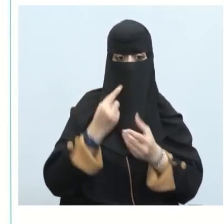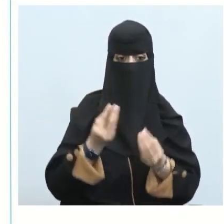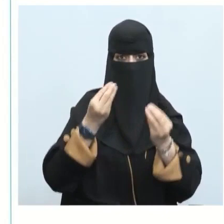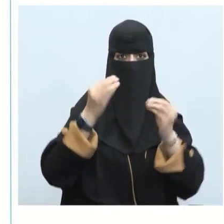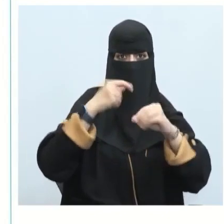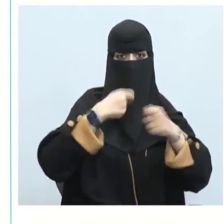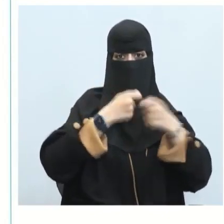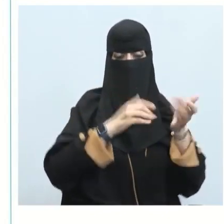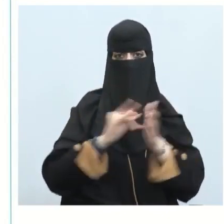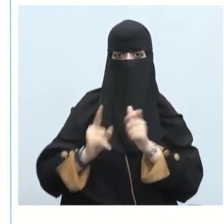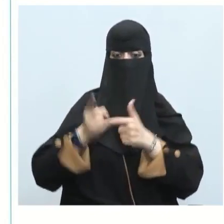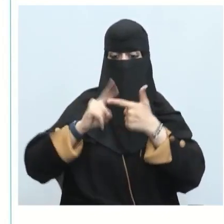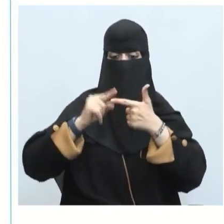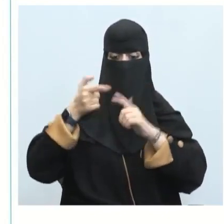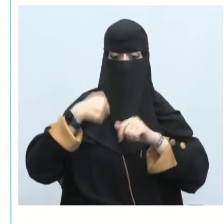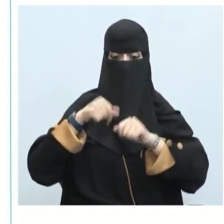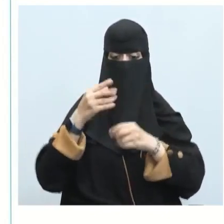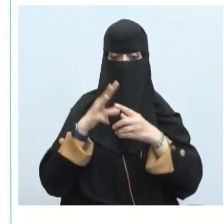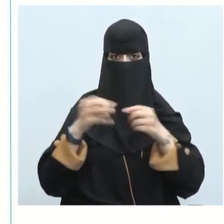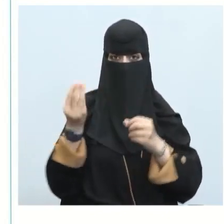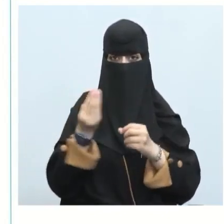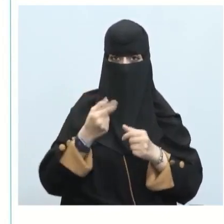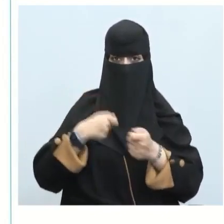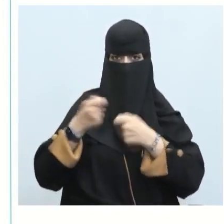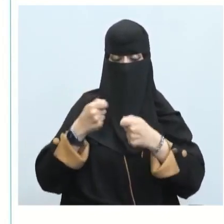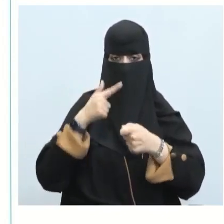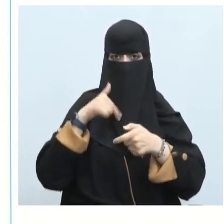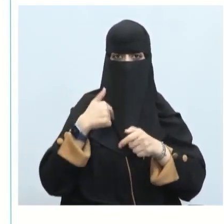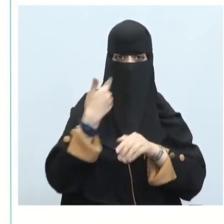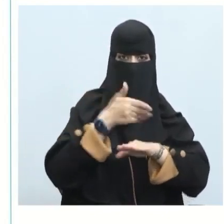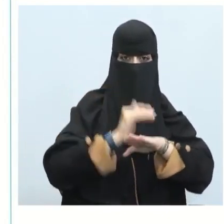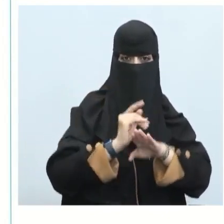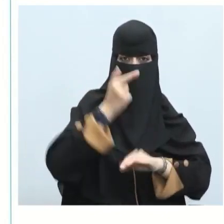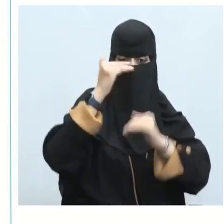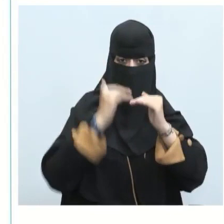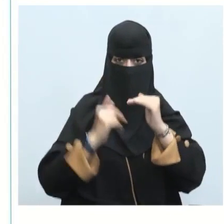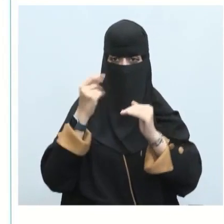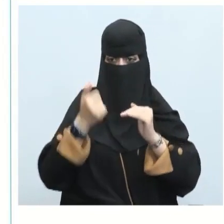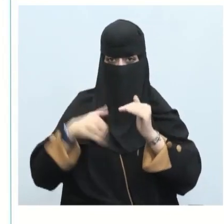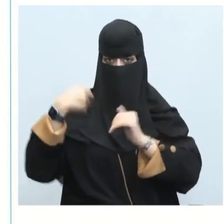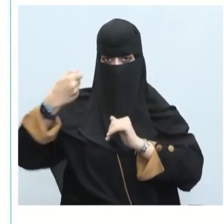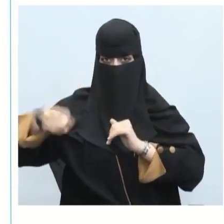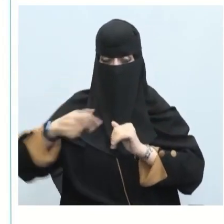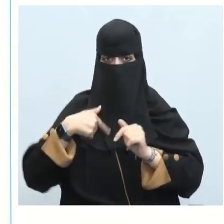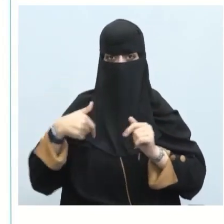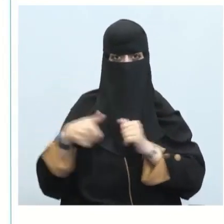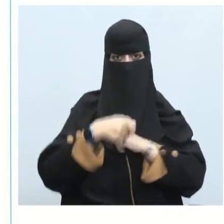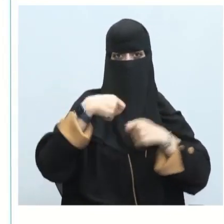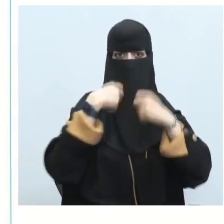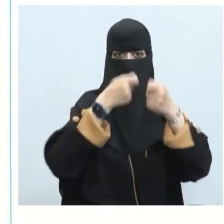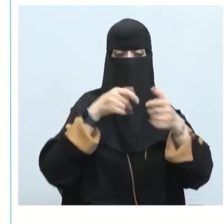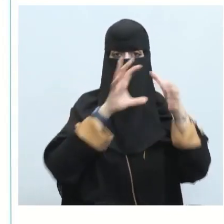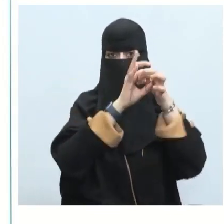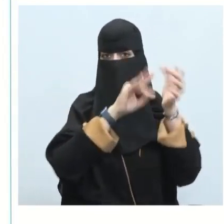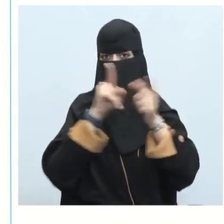المبيعات ثانيا تقليل تكلفه التسويق يعتمد هذا الانخفاض في التكاليف الى الغاء النفقات